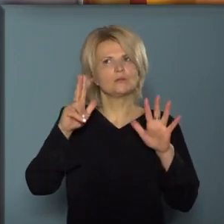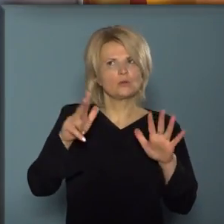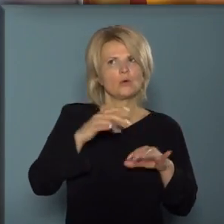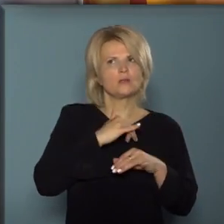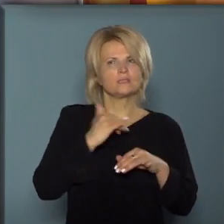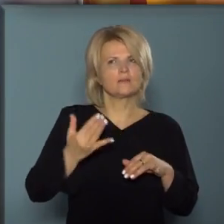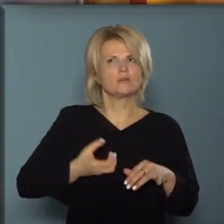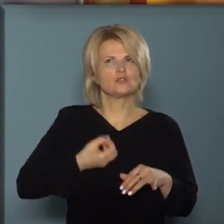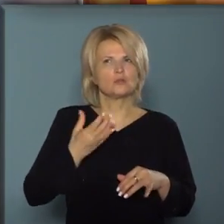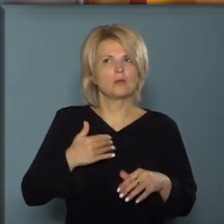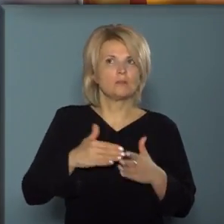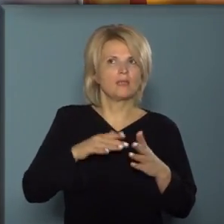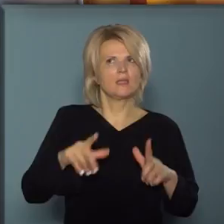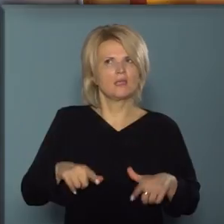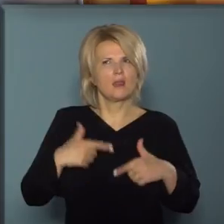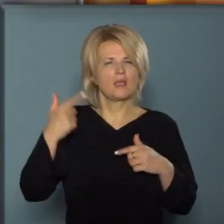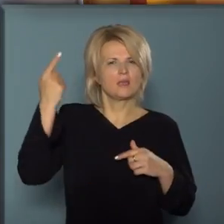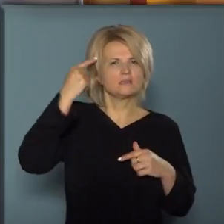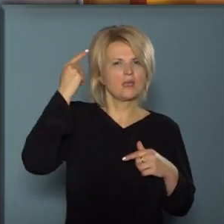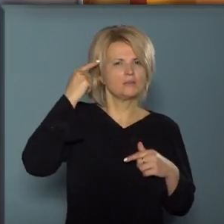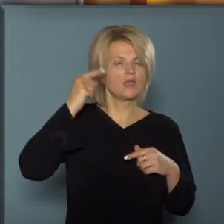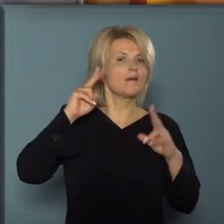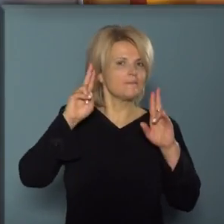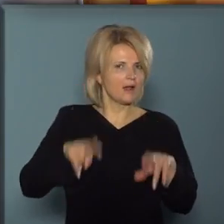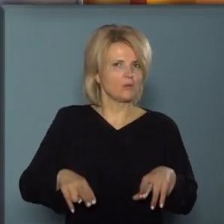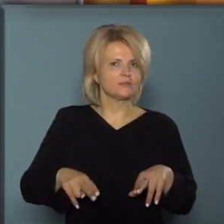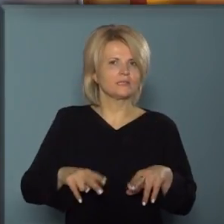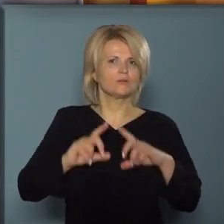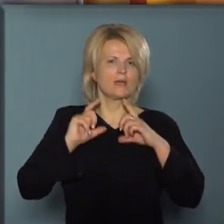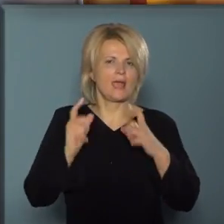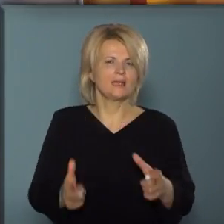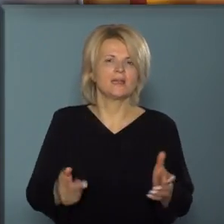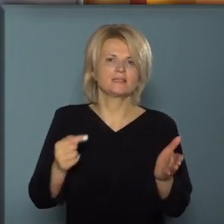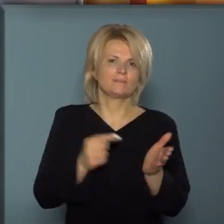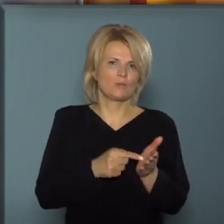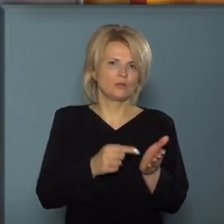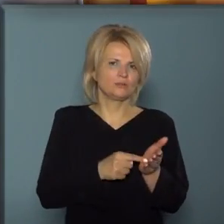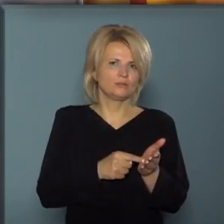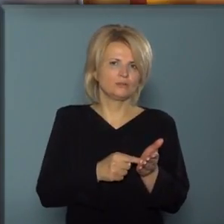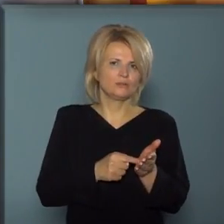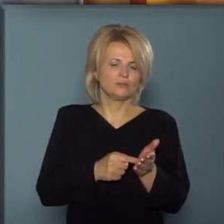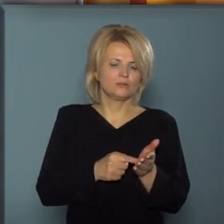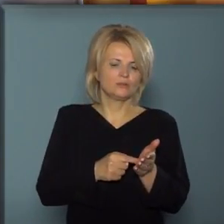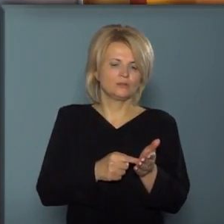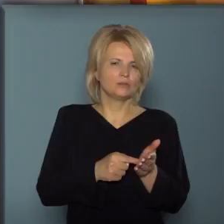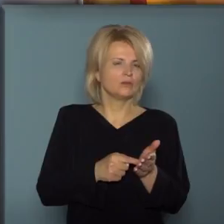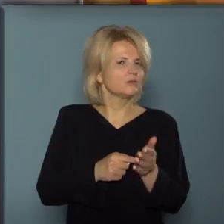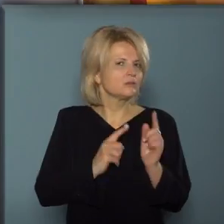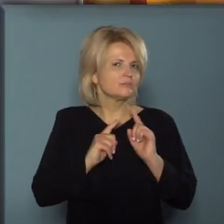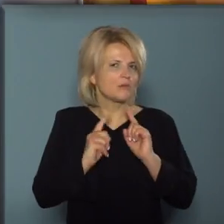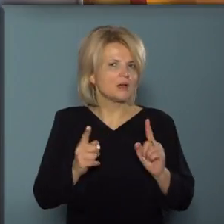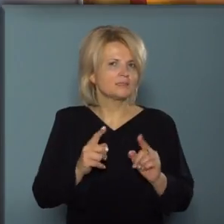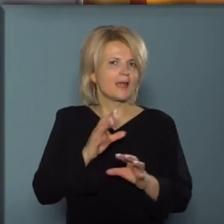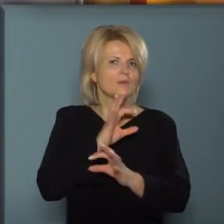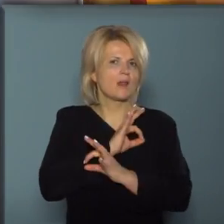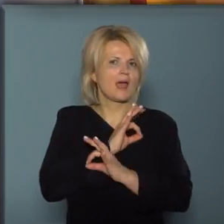8 év, hogy csoda, hogy még élsz. Uh-huh. Valószínűleg eljöhetett egy olyan pont, ami most ez csak egy feltételezés, valamiféle szinte halál közeli